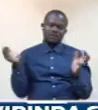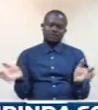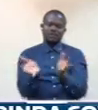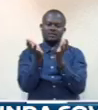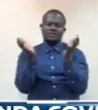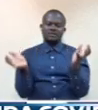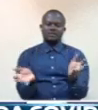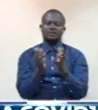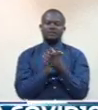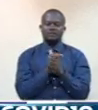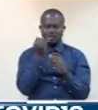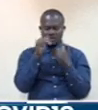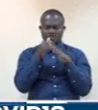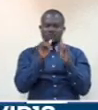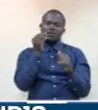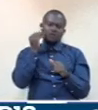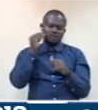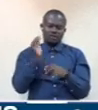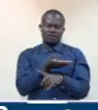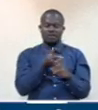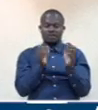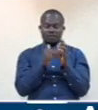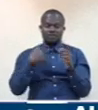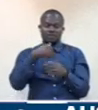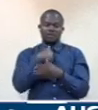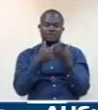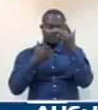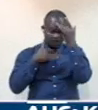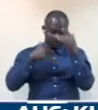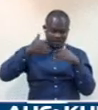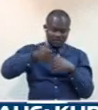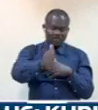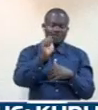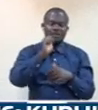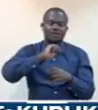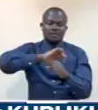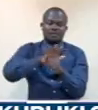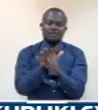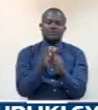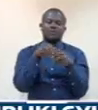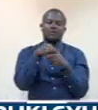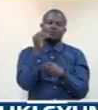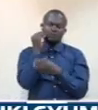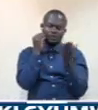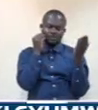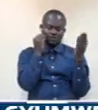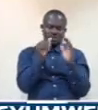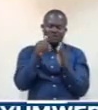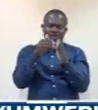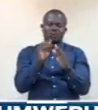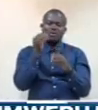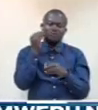n'ubukangurambaga nubwo gumamira ugivuyeho ariko dufite n'abarwayi bayo ba COVID bari mu mago bakurikiranwa bari mu